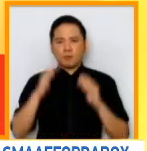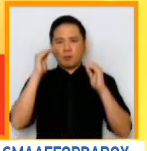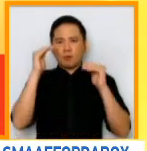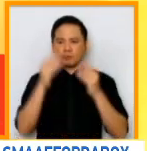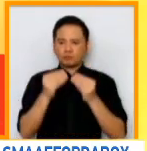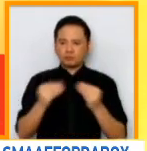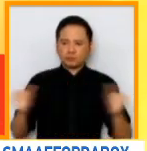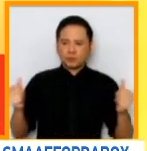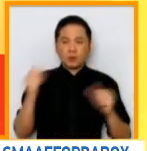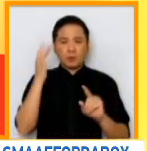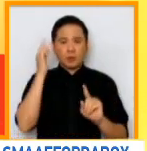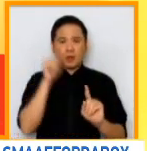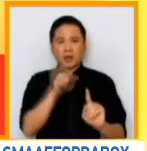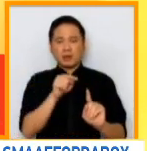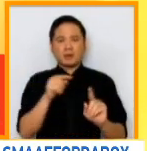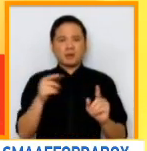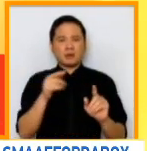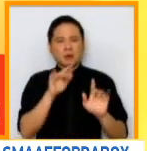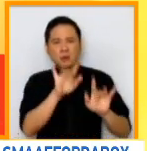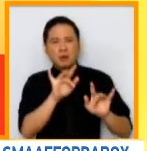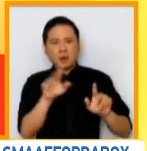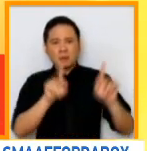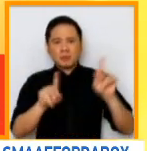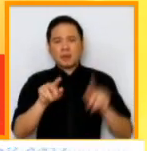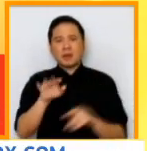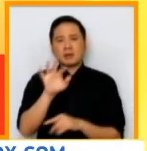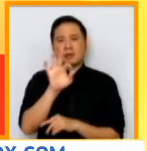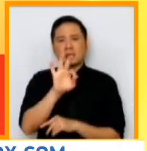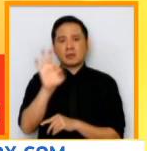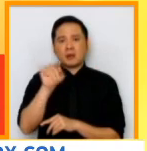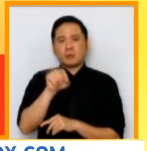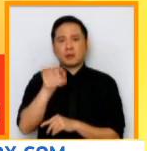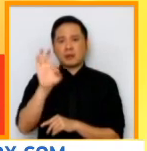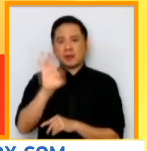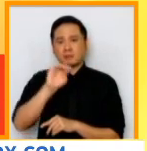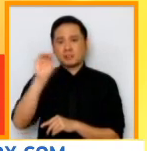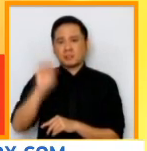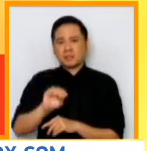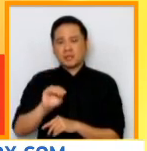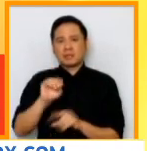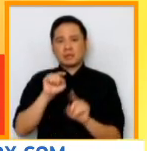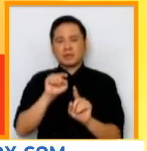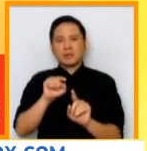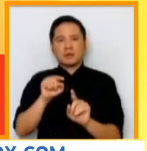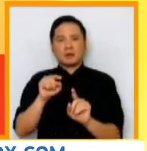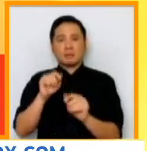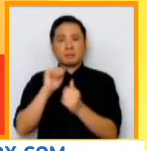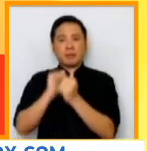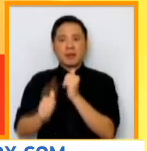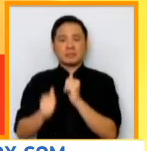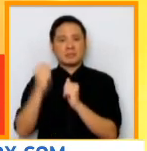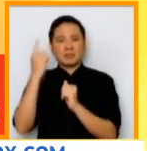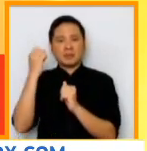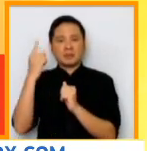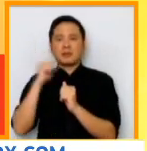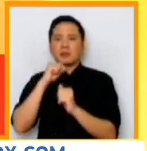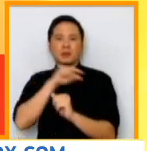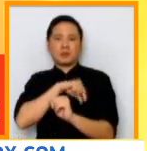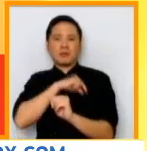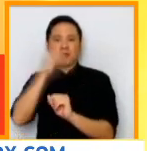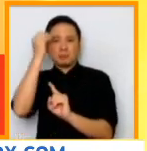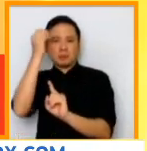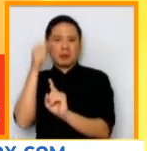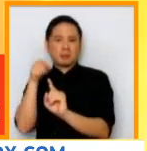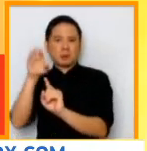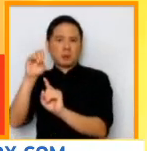mga tauhan natin na 99.9% nakapasa unqualified opinion sa COA audit. And it's just unfortunate na